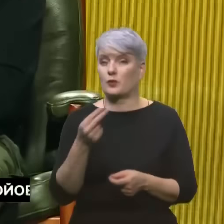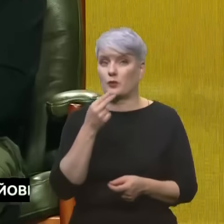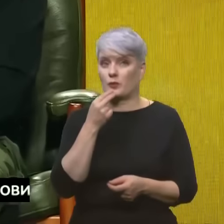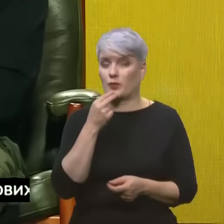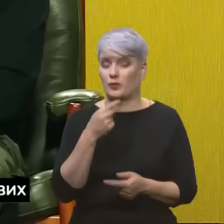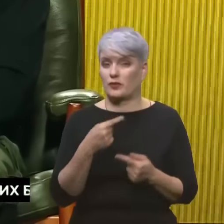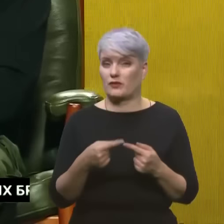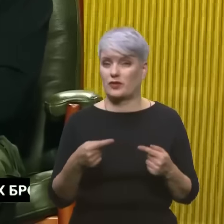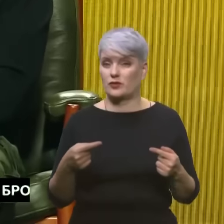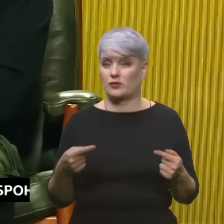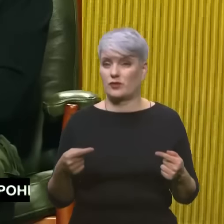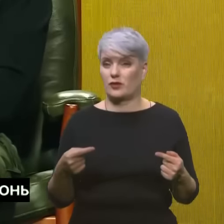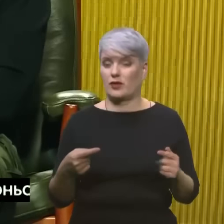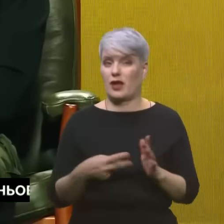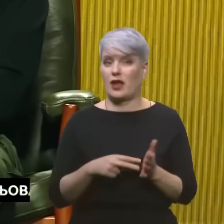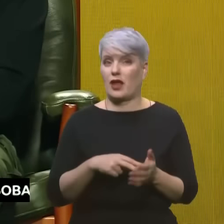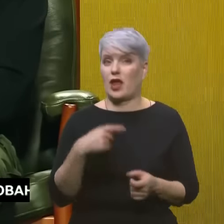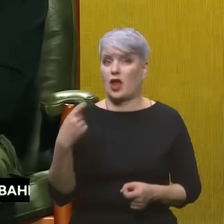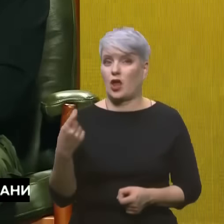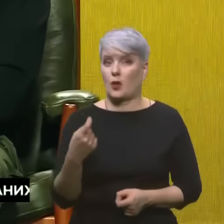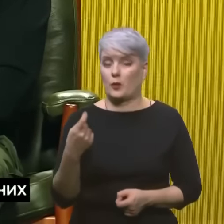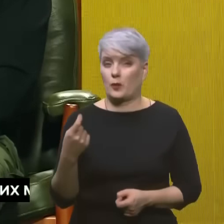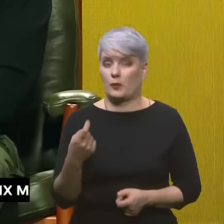продуктів харчування, економіка,